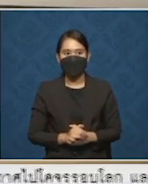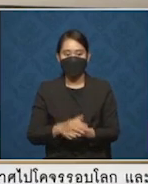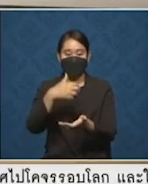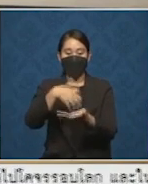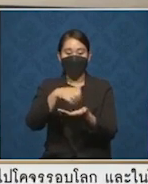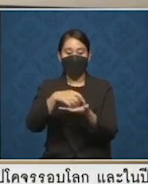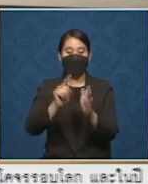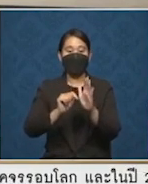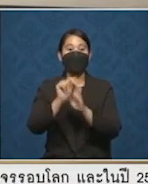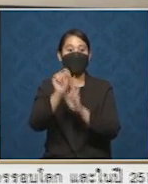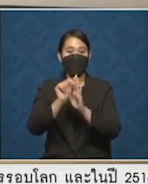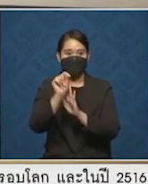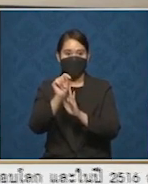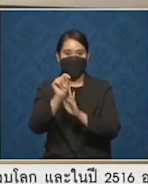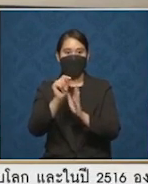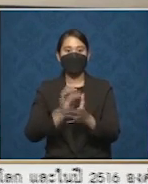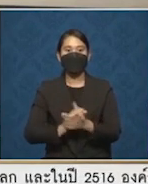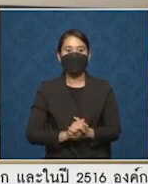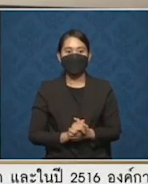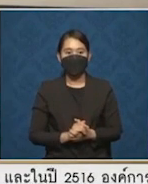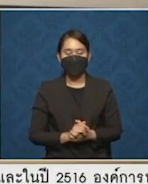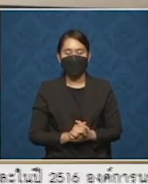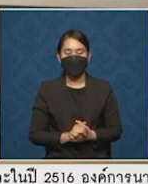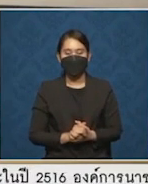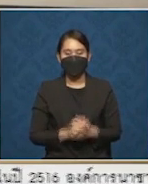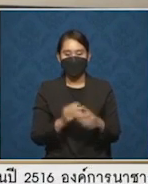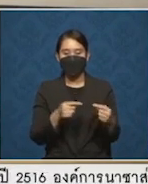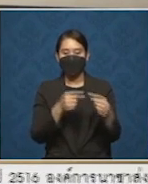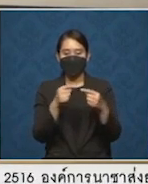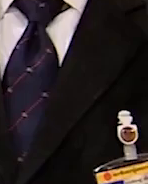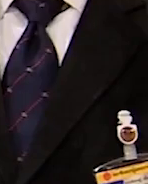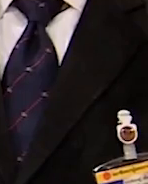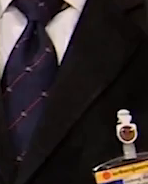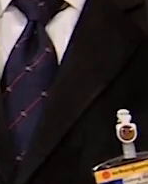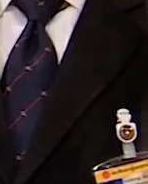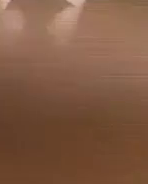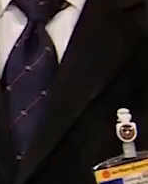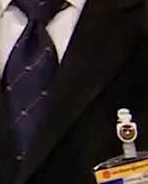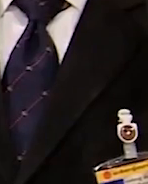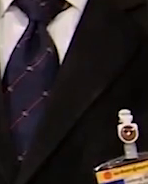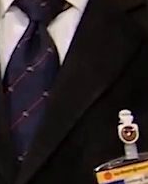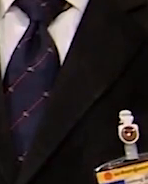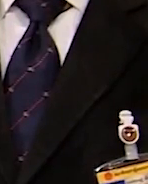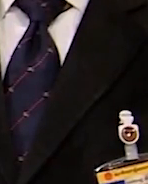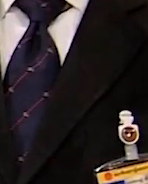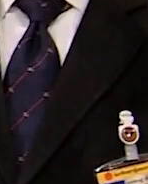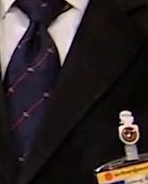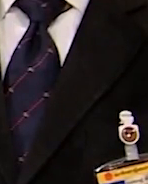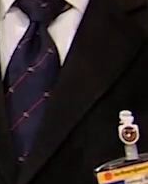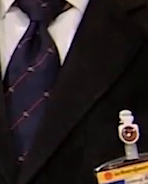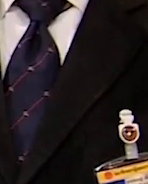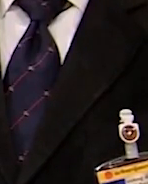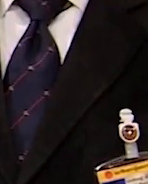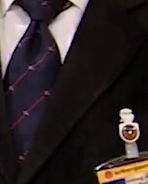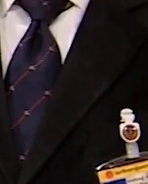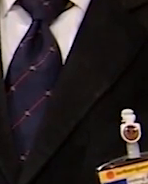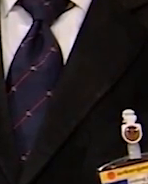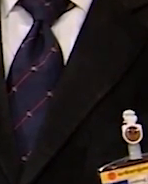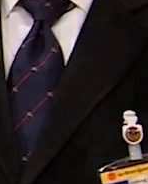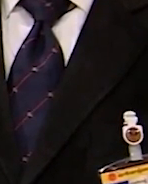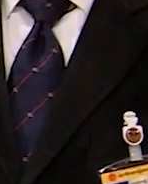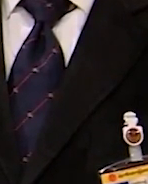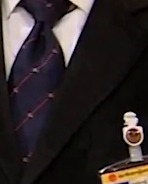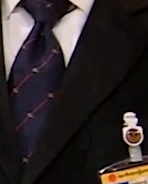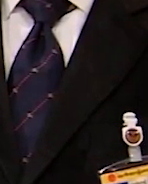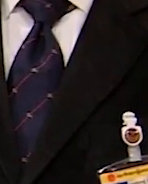ายค้านจะไม่ยอมแล้วพูดกันเมื่อวานนี่ครบถ้วนประเดี๋ยวจุลพันธ์จะได้อธิบายแล้ววันนี้ก็ไม่มาเล